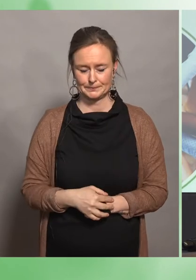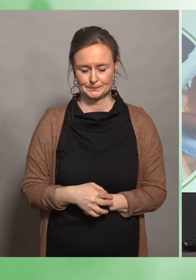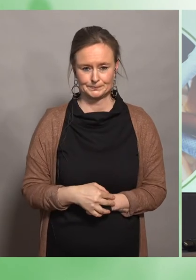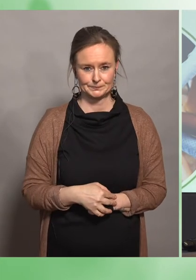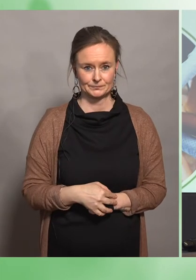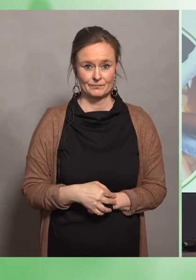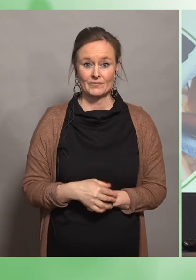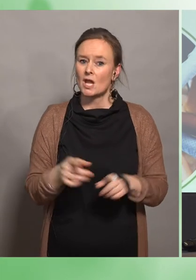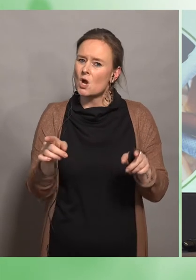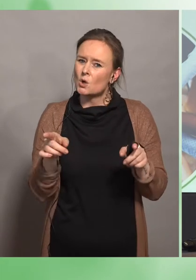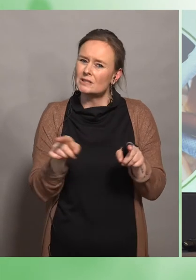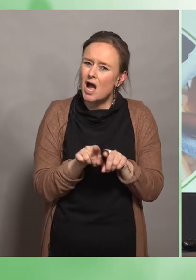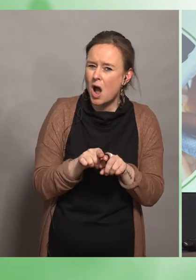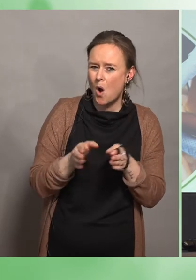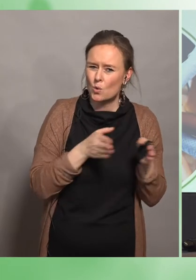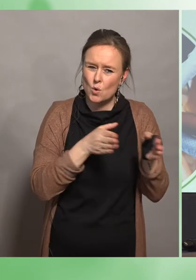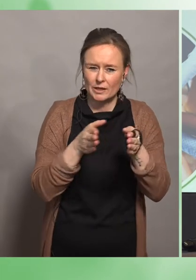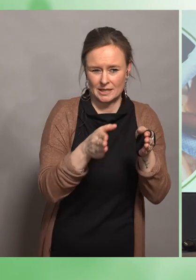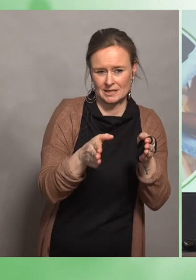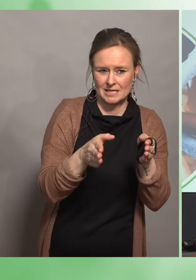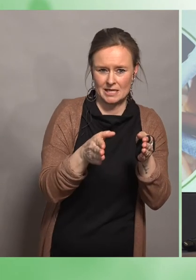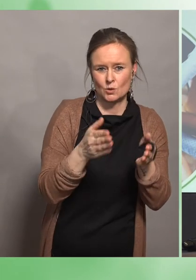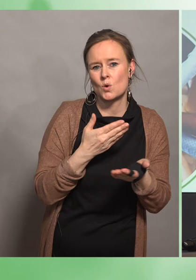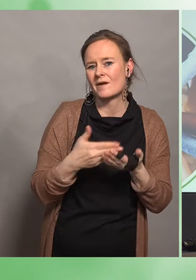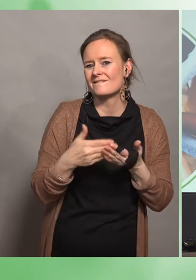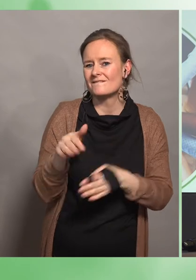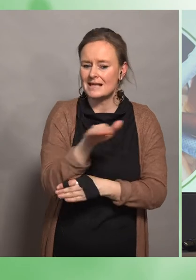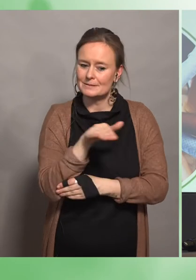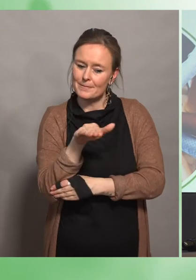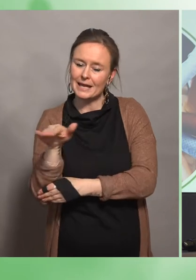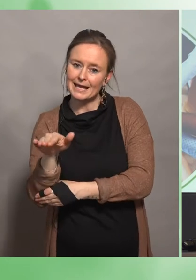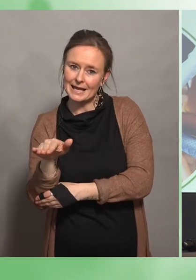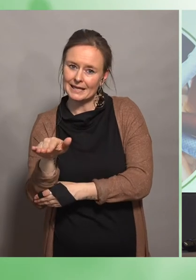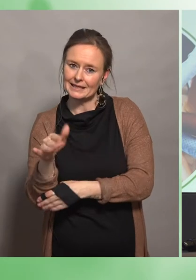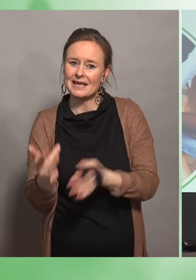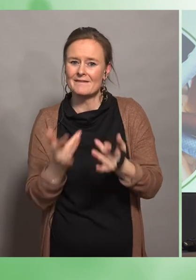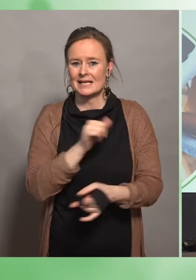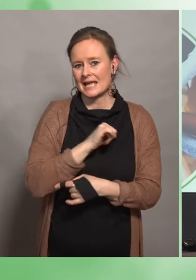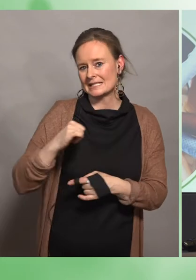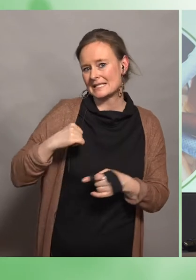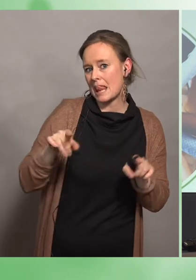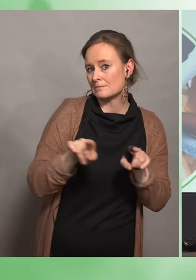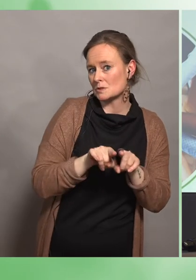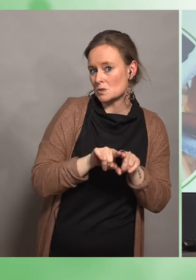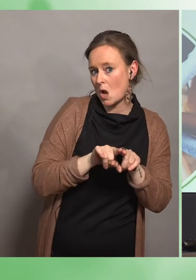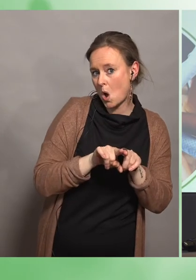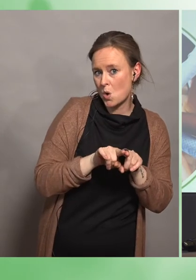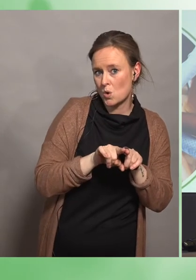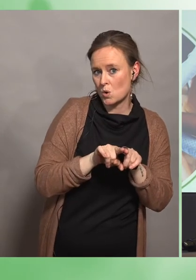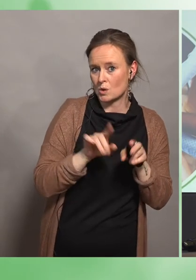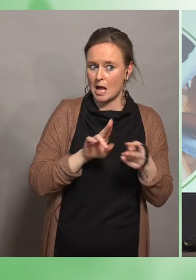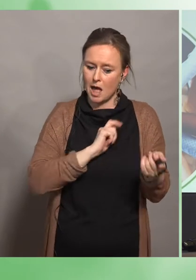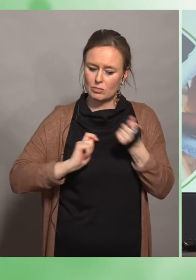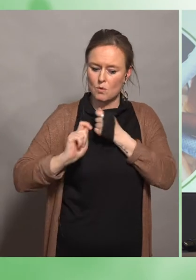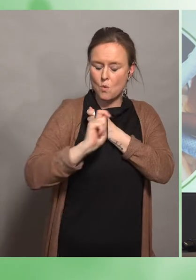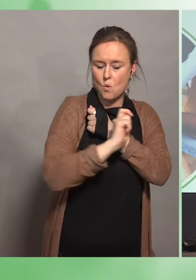Und es soll Ihnen auch ein bisschen eine Orientierung geben. In welchen Bereichen können vielleicht auch Sie Vorurteile abbauen und umdenken,